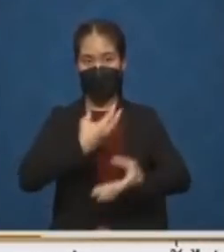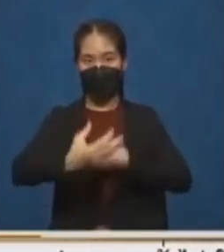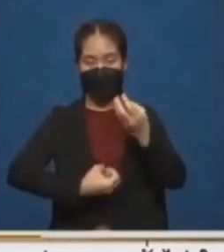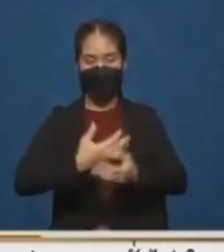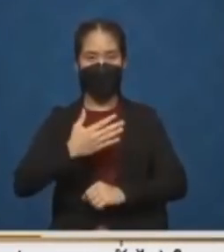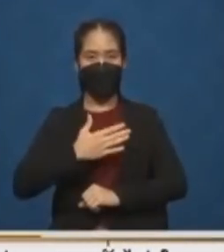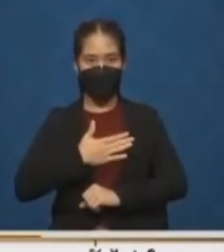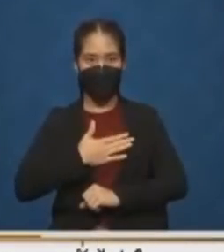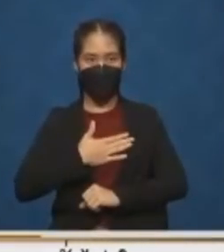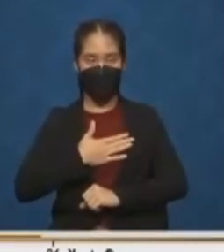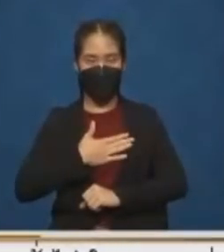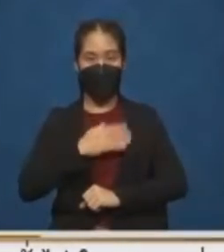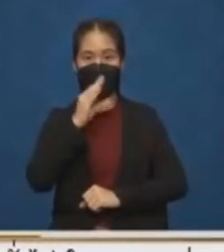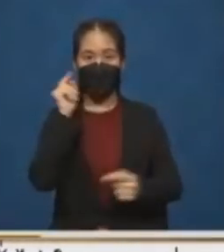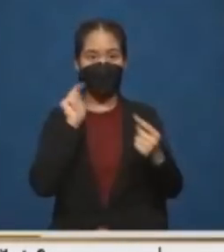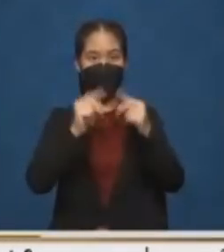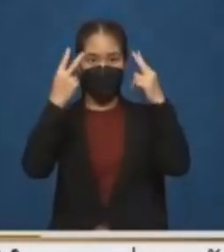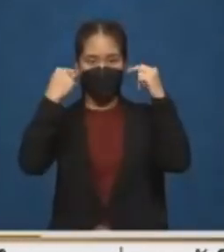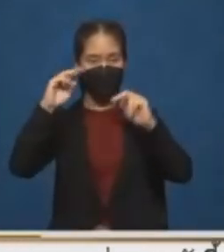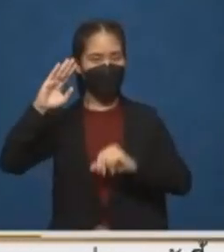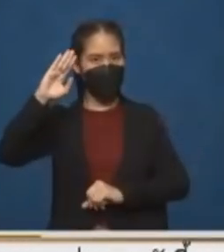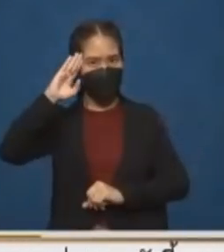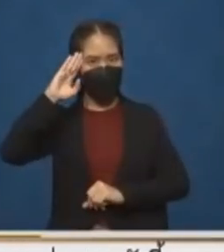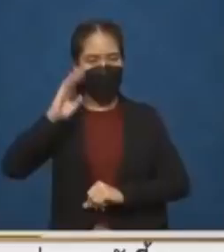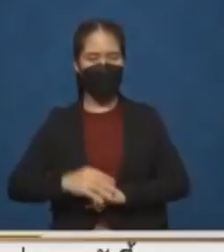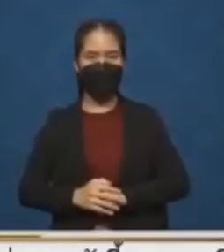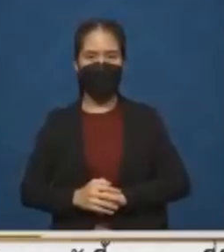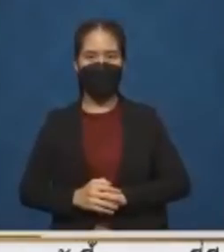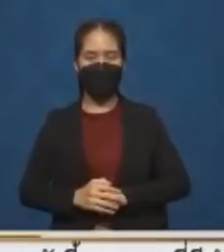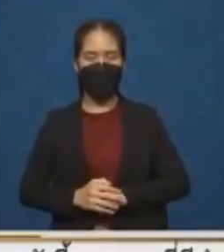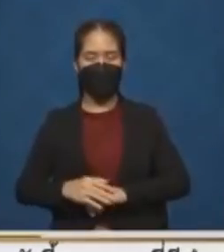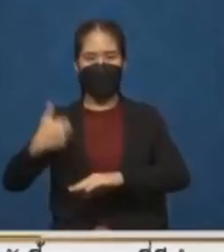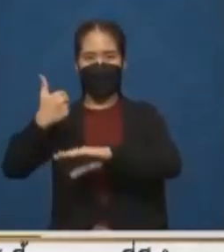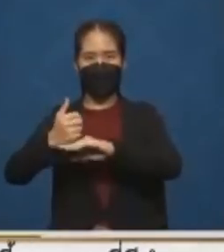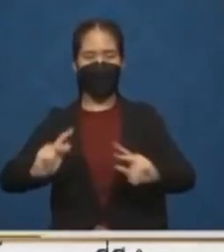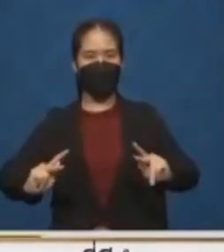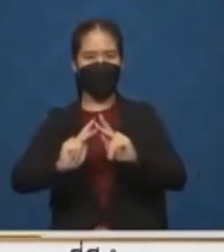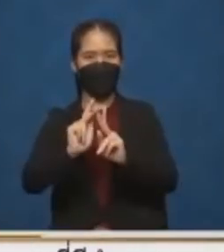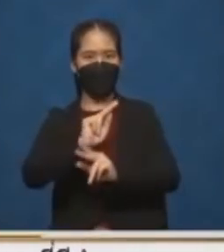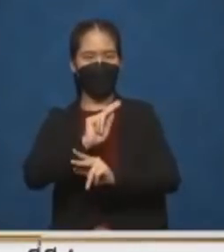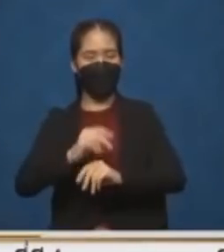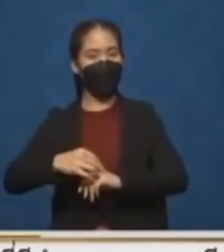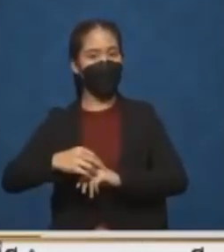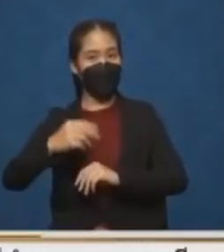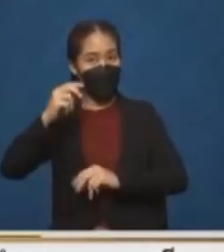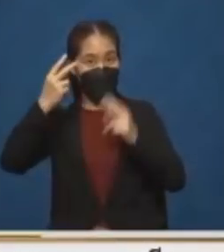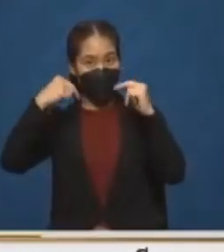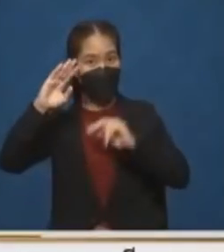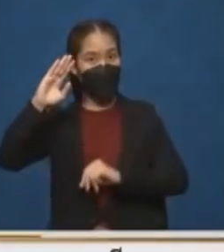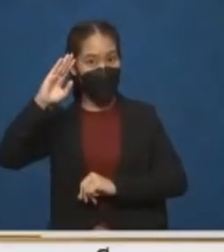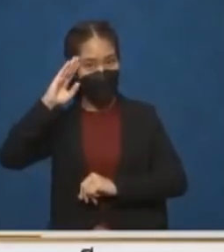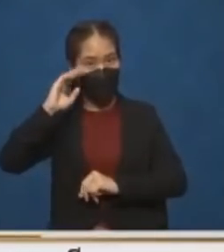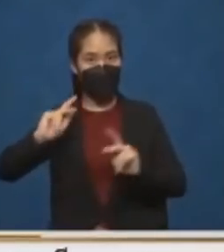ผมขอกลาหาพ้เอกประยุตินายกรัฐมนติและรัฐมนติว่าการกทวกลาหมผมขอกล่าหา